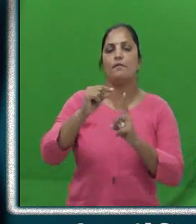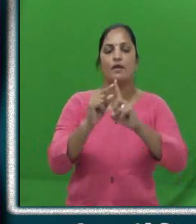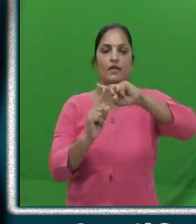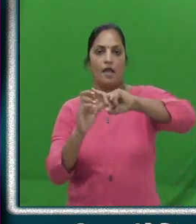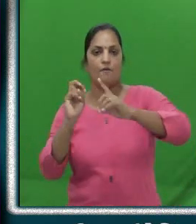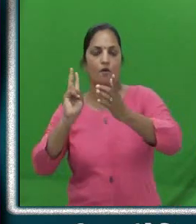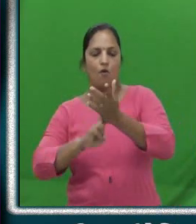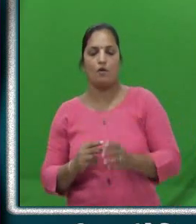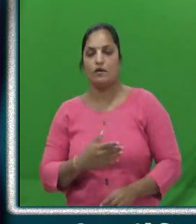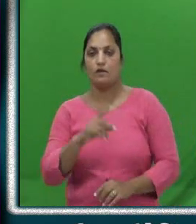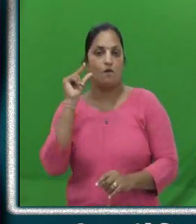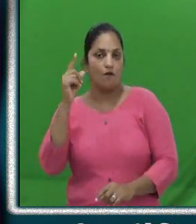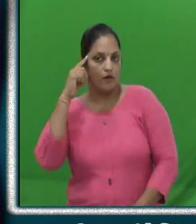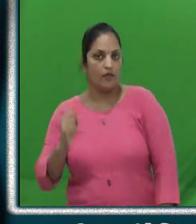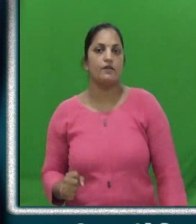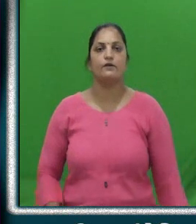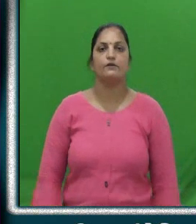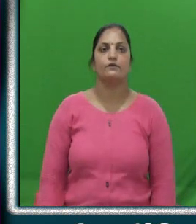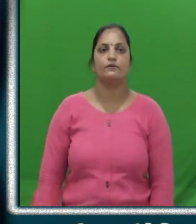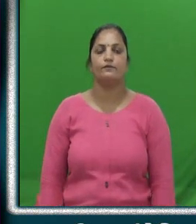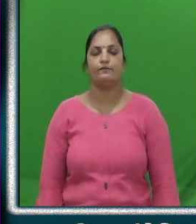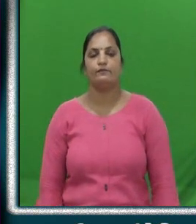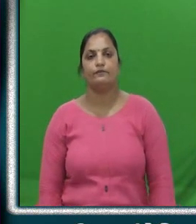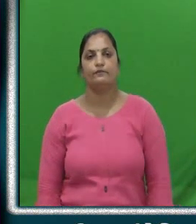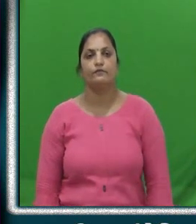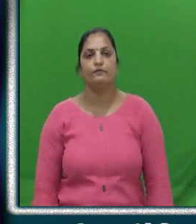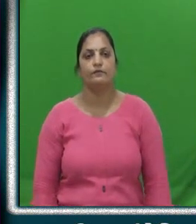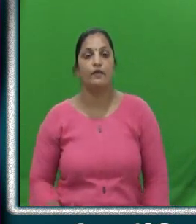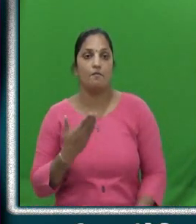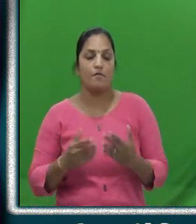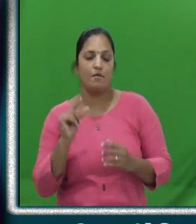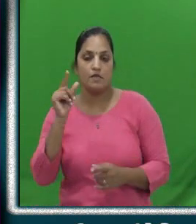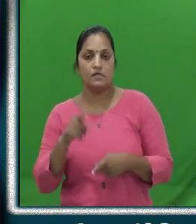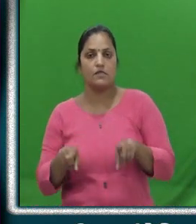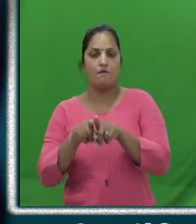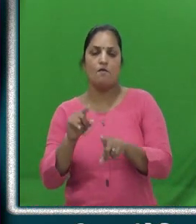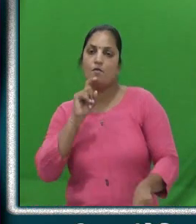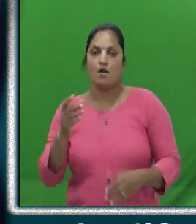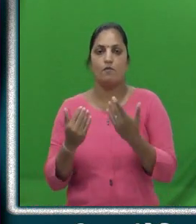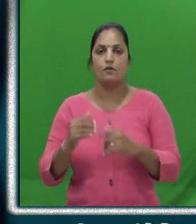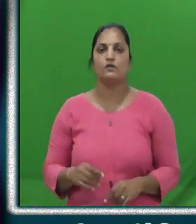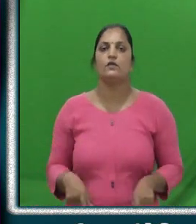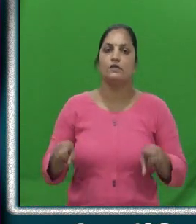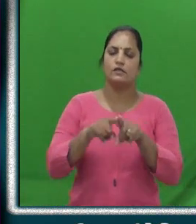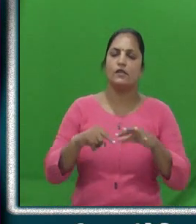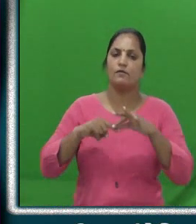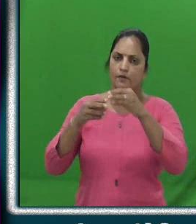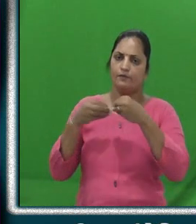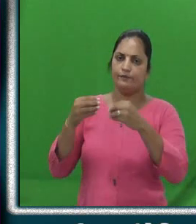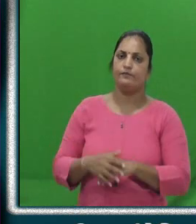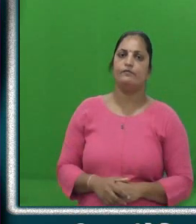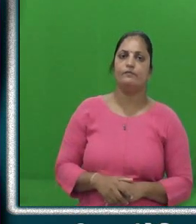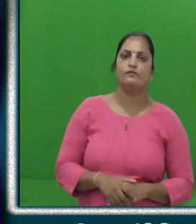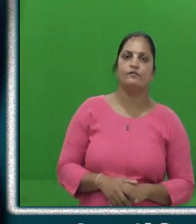કેપ્ટ ઓન બરાબર આ શબ્દ યાદ રાખજો સેમ વર્ડમાં સિમિલર વર્ડ્સમાં કદાચ પૂછાય બરાબર એની અંદર આપણા પ્રશ્ન